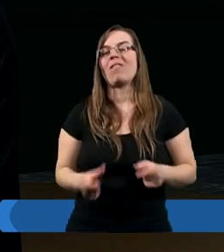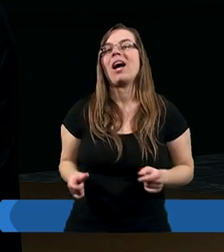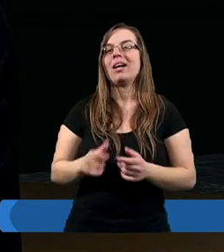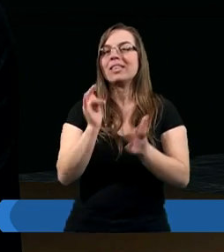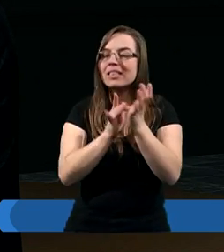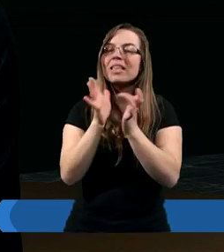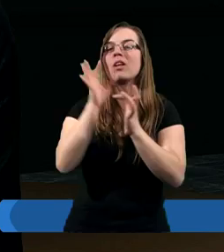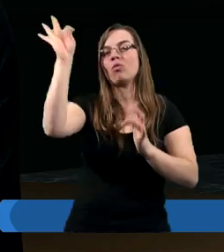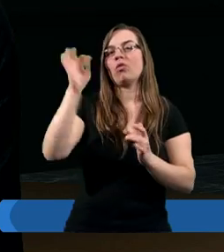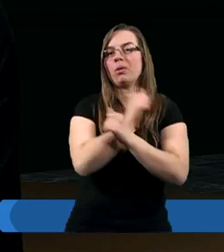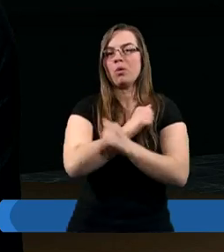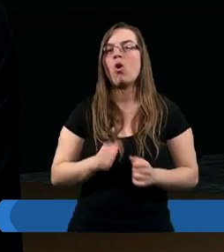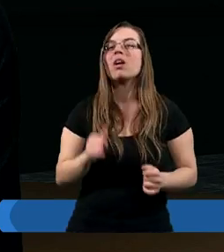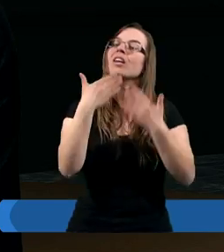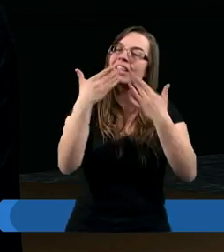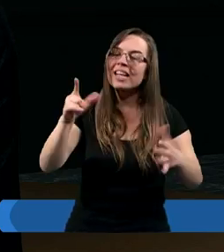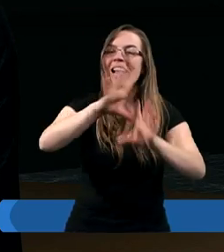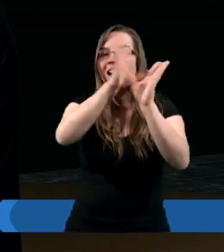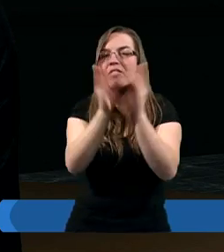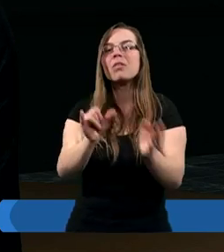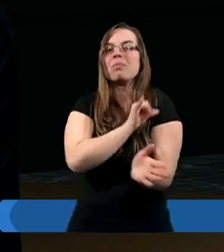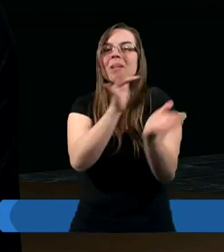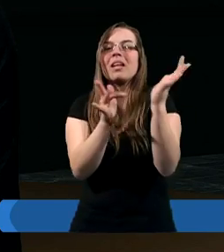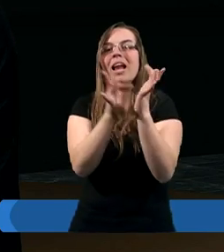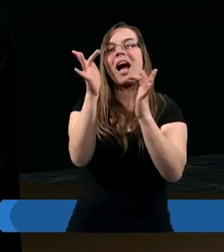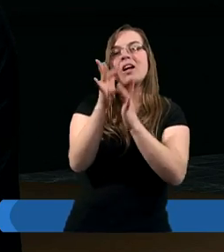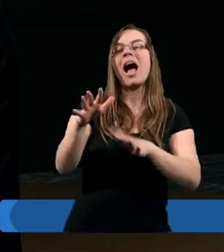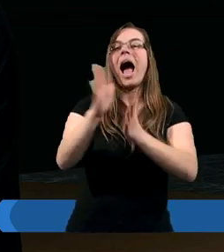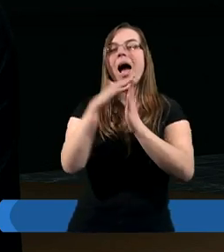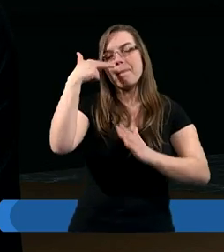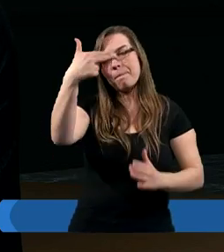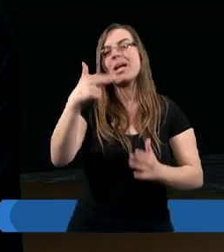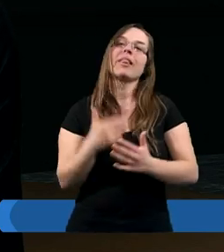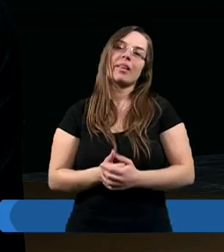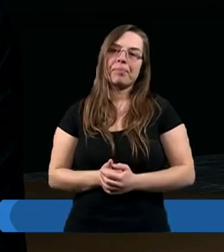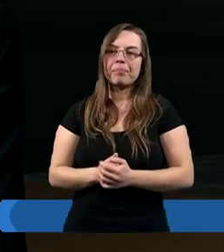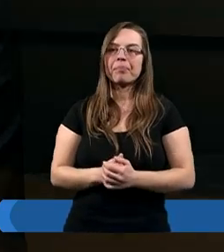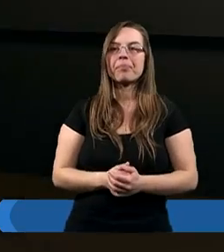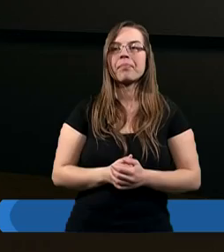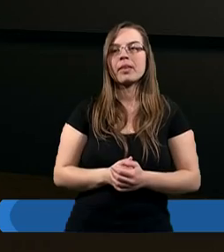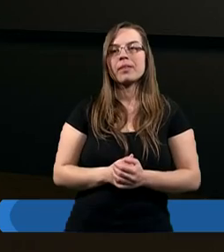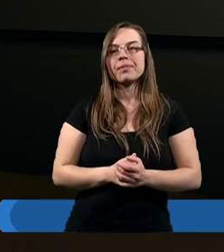chrześcijańskiego życia. Dziękujemy Ci za wszystko. W imieniu Jezusa Chrystusa. Amen.